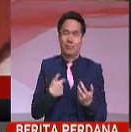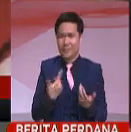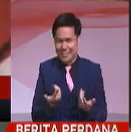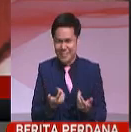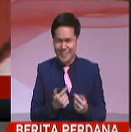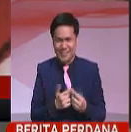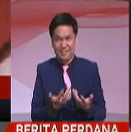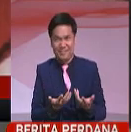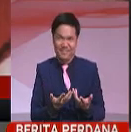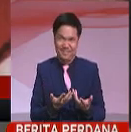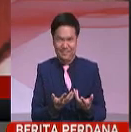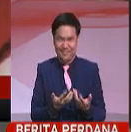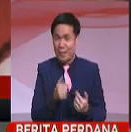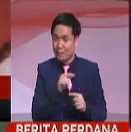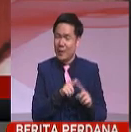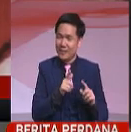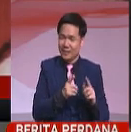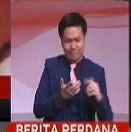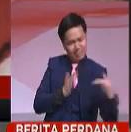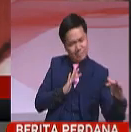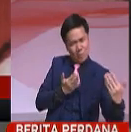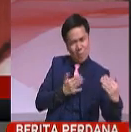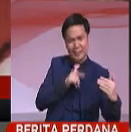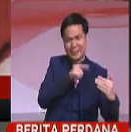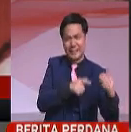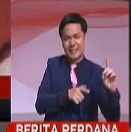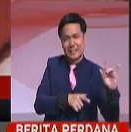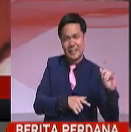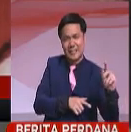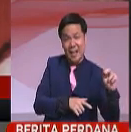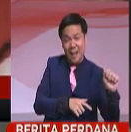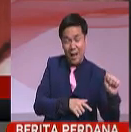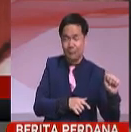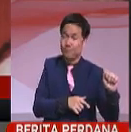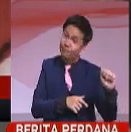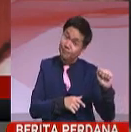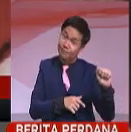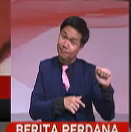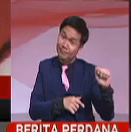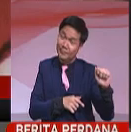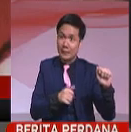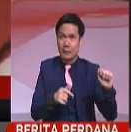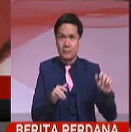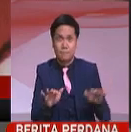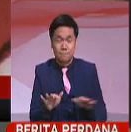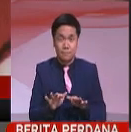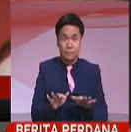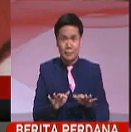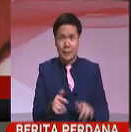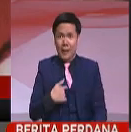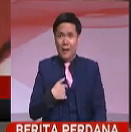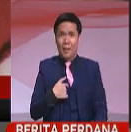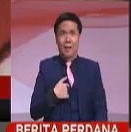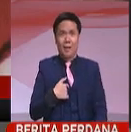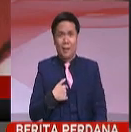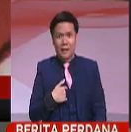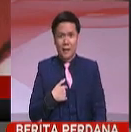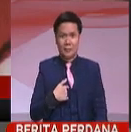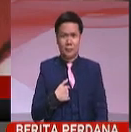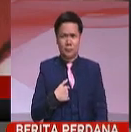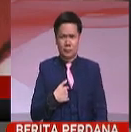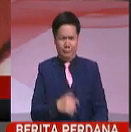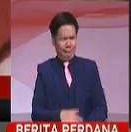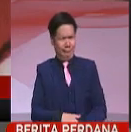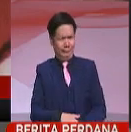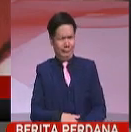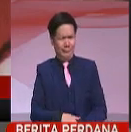kadang-kadang macam bila dia rasa macam ni waktu-waktu yang contohlah waktu-waktu genting macam tu, bagi Atikah macam